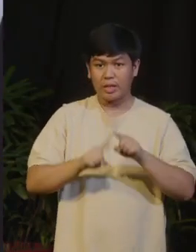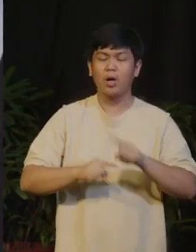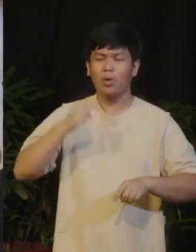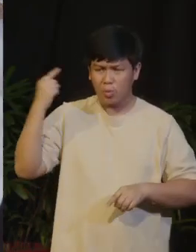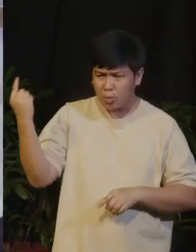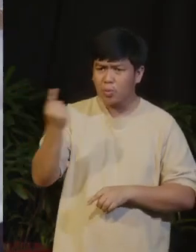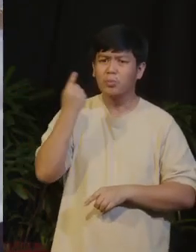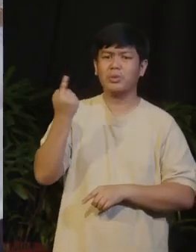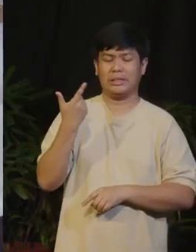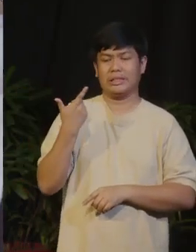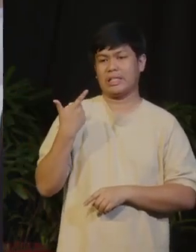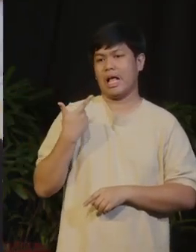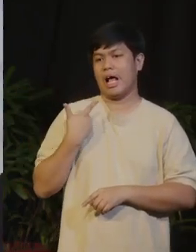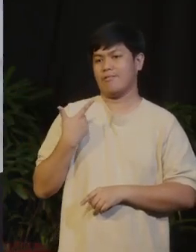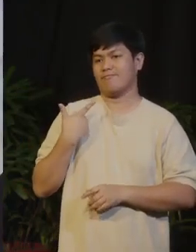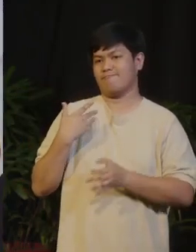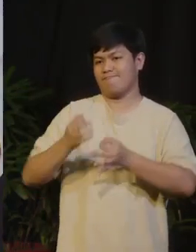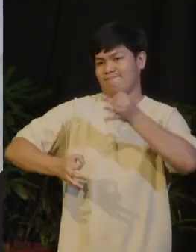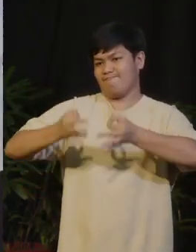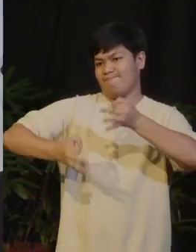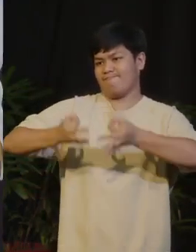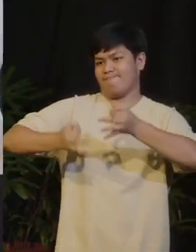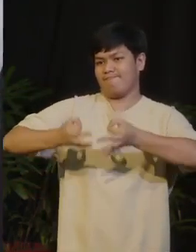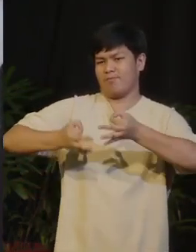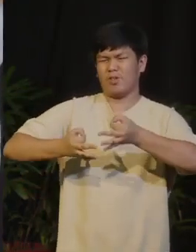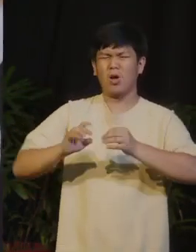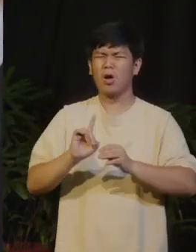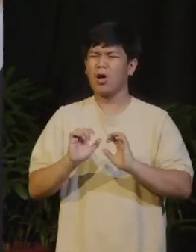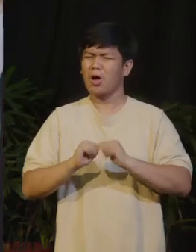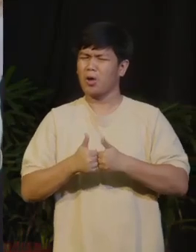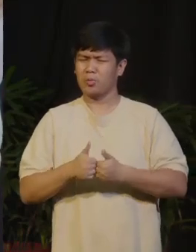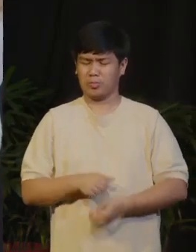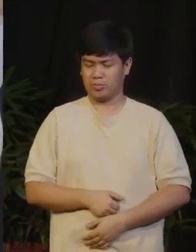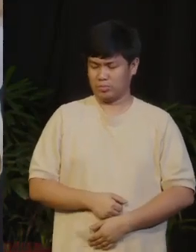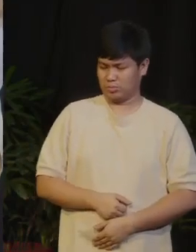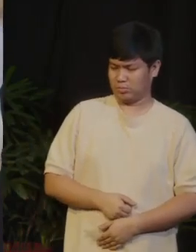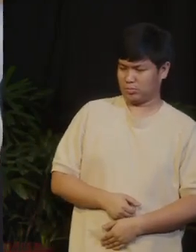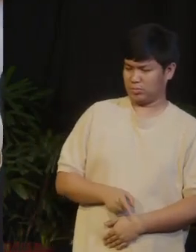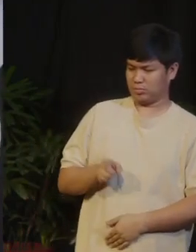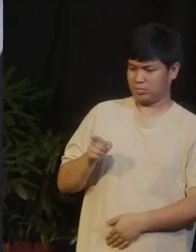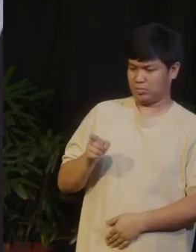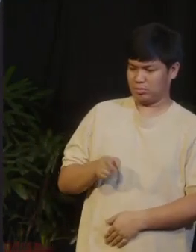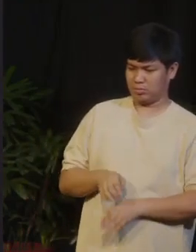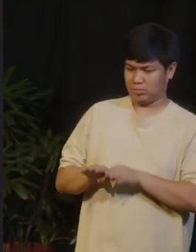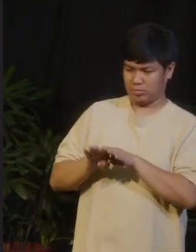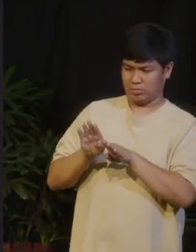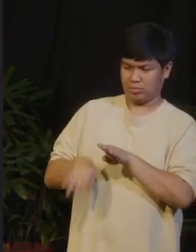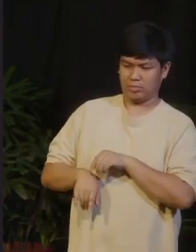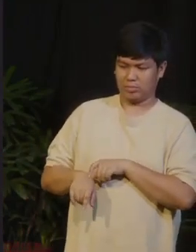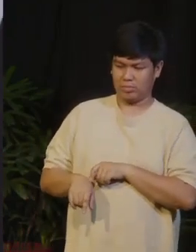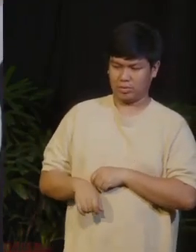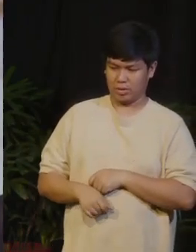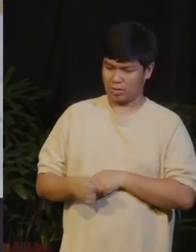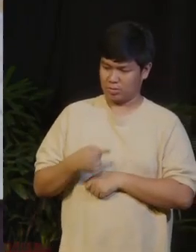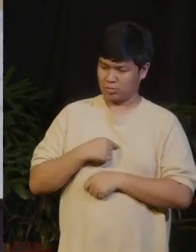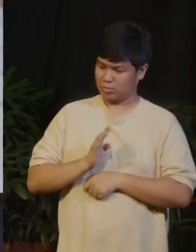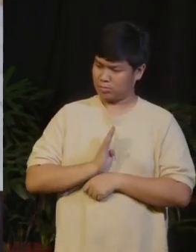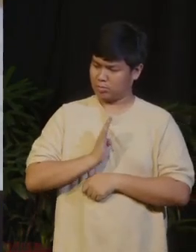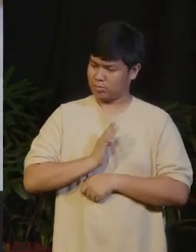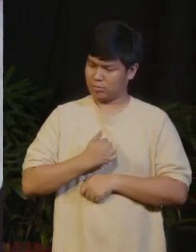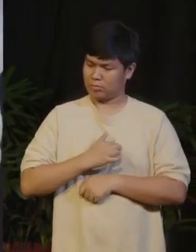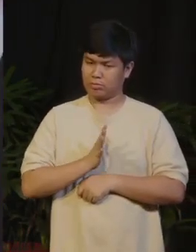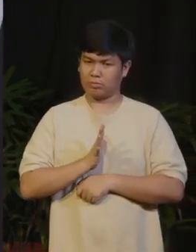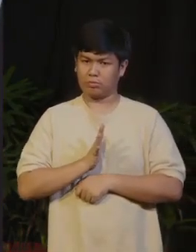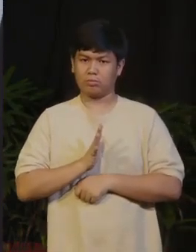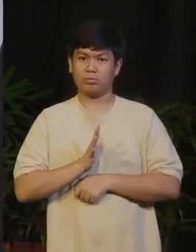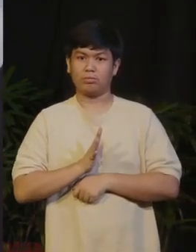na hindi tayo maghusga. Sa ating lipunan, ang paghuhusga ay kasama